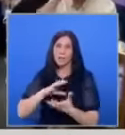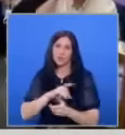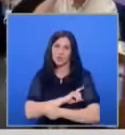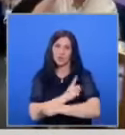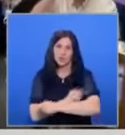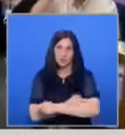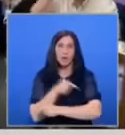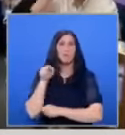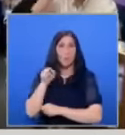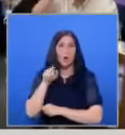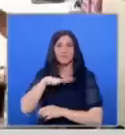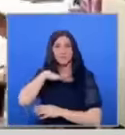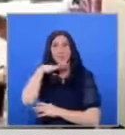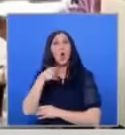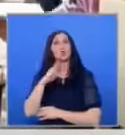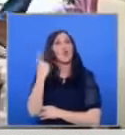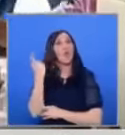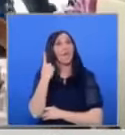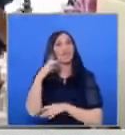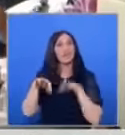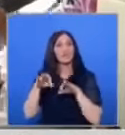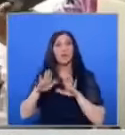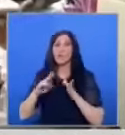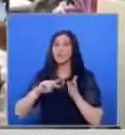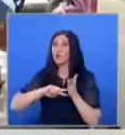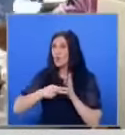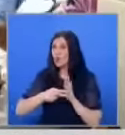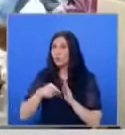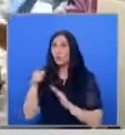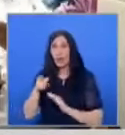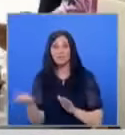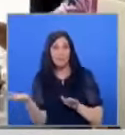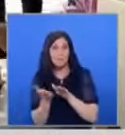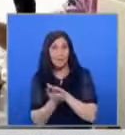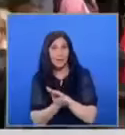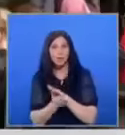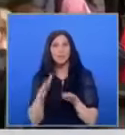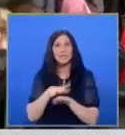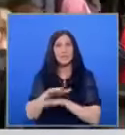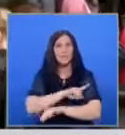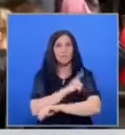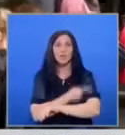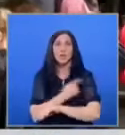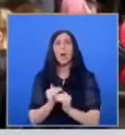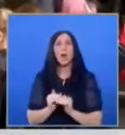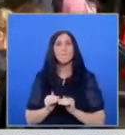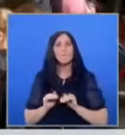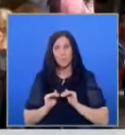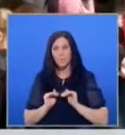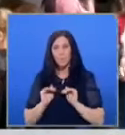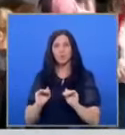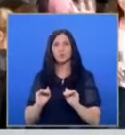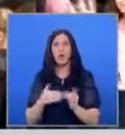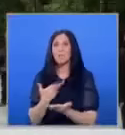сила. Тогава ще се стигне до още едни избори, вероятно през юли, когато ще се приложи системата на подсиленото пропорционално